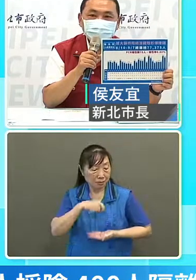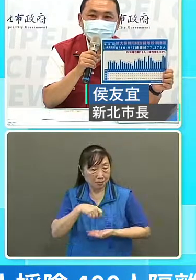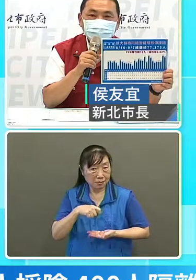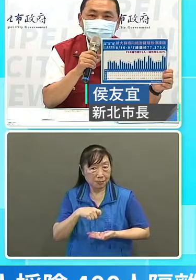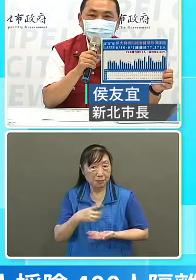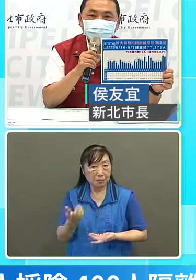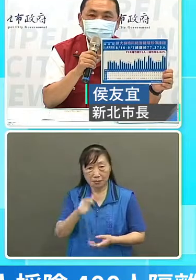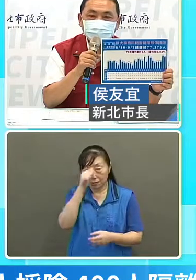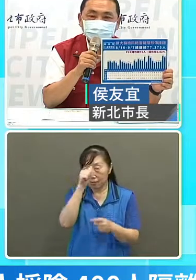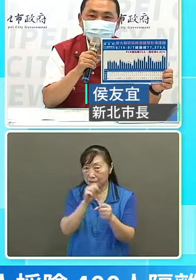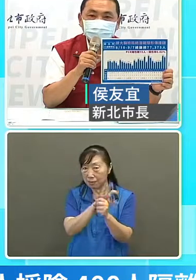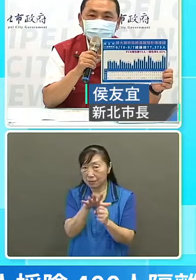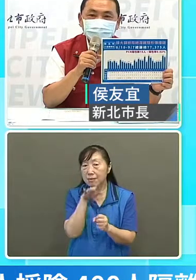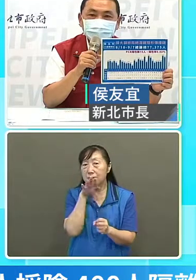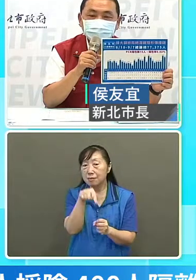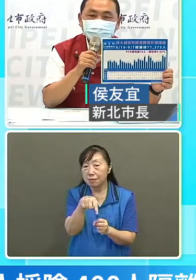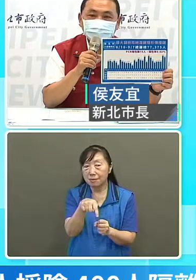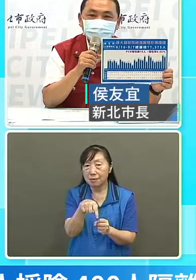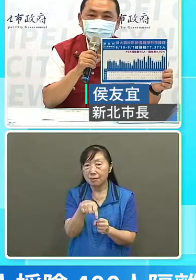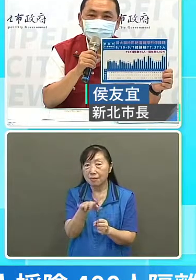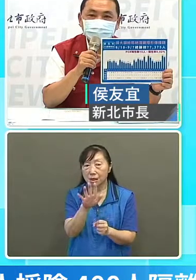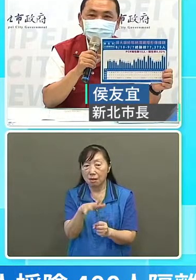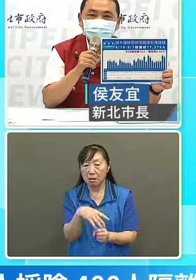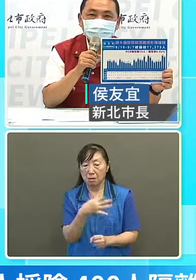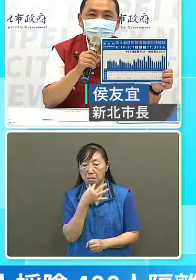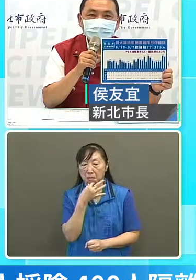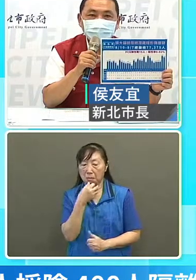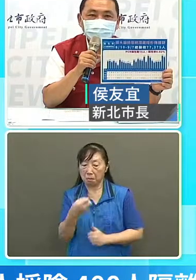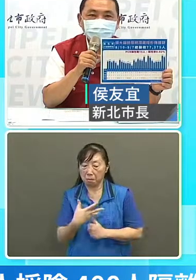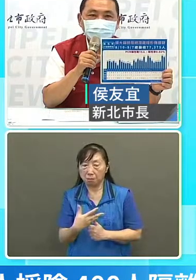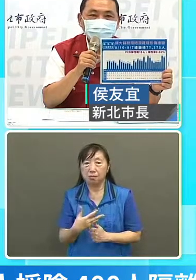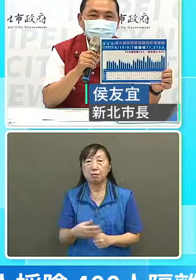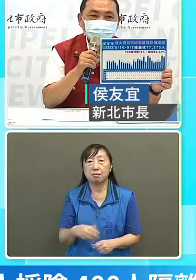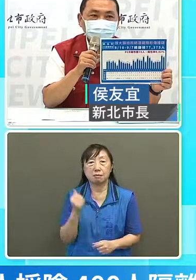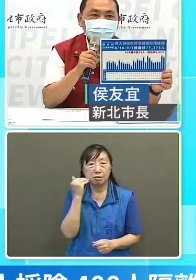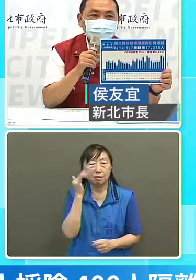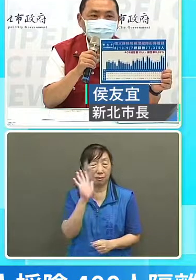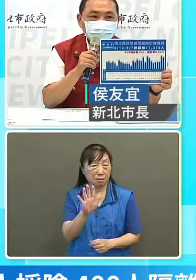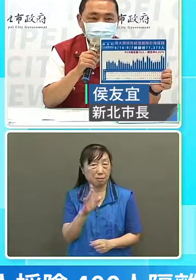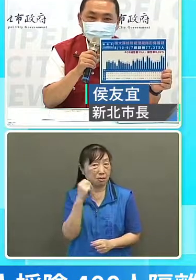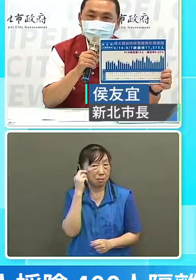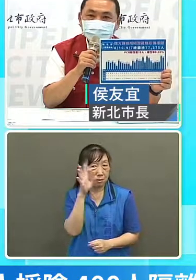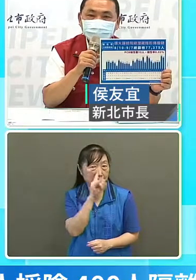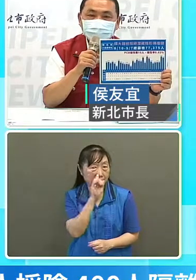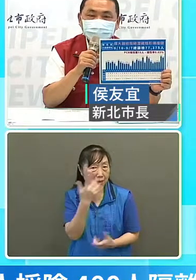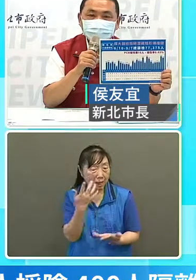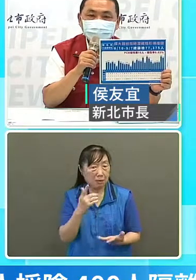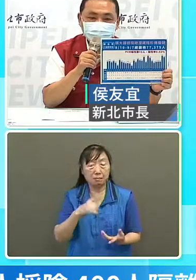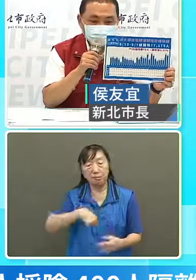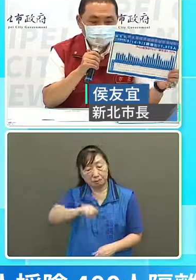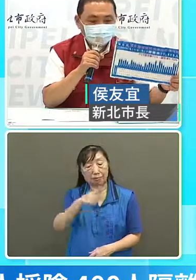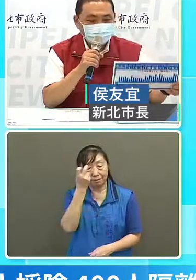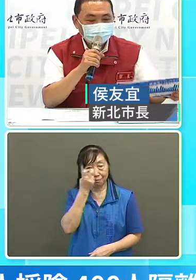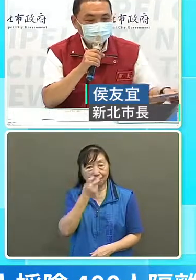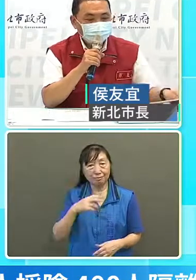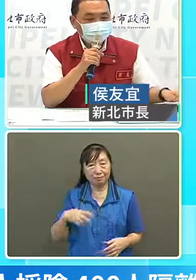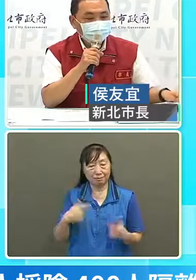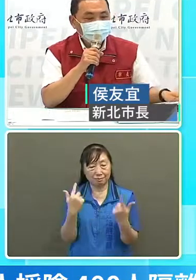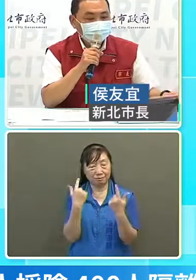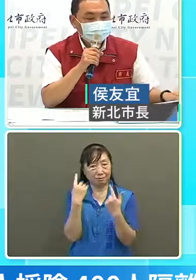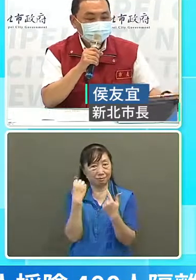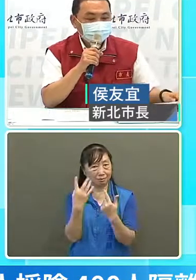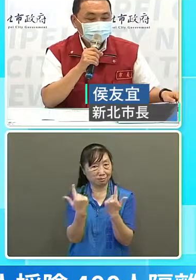尔塔的病毒，或是担心有病毒侵袭，各位如果觉得想要去筛检，我们新北市